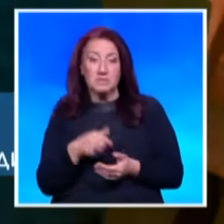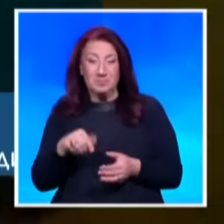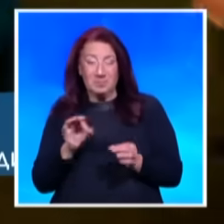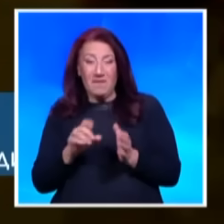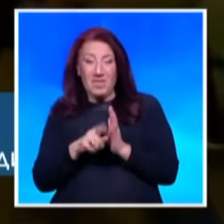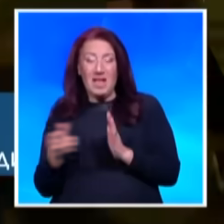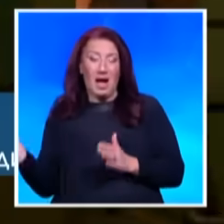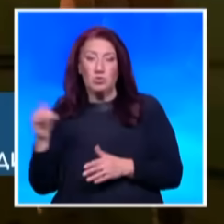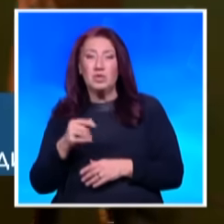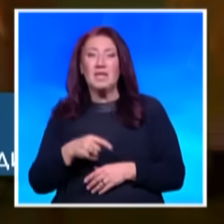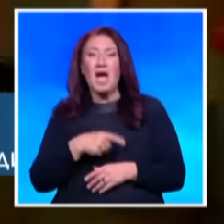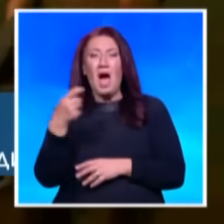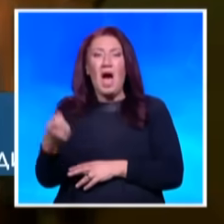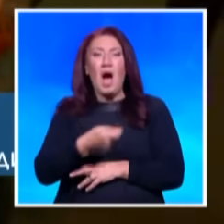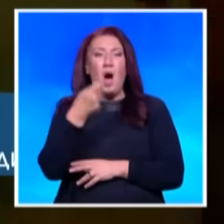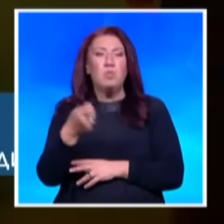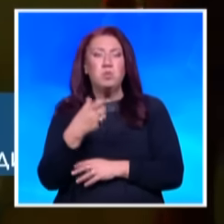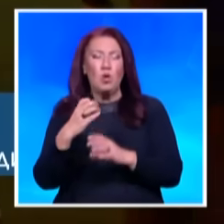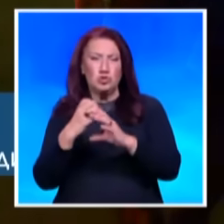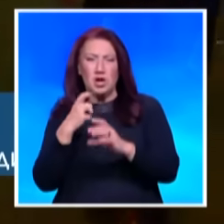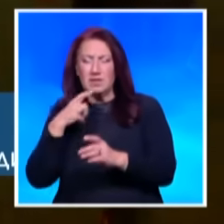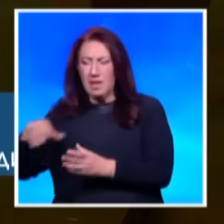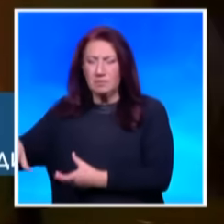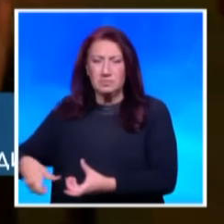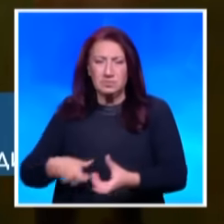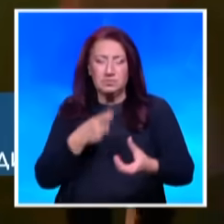пожарната, за да започнат да горят буса.